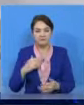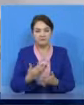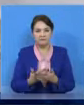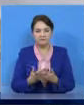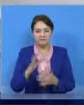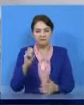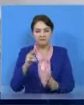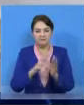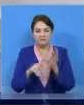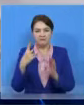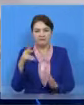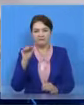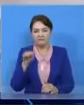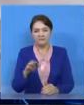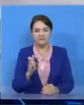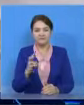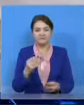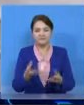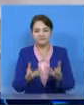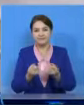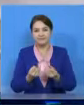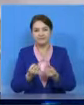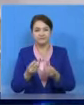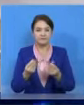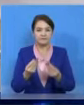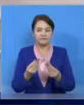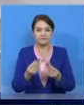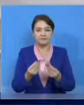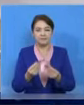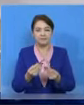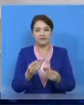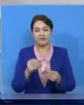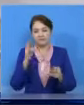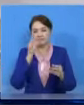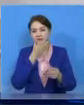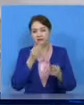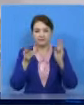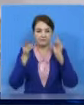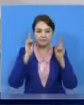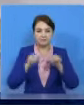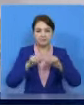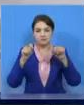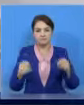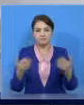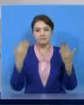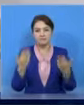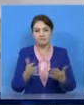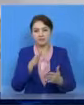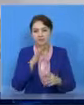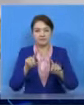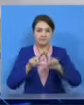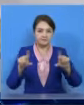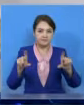өзінің 583 мың алған қаражатына әсемдік салонын ашып, қазіргі таңда осы